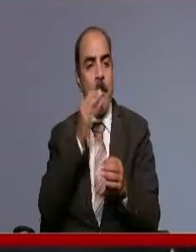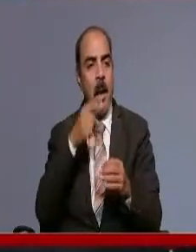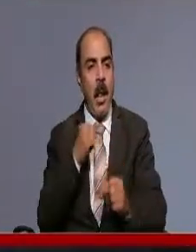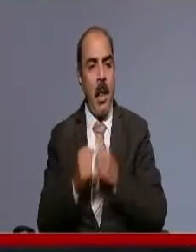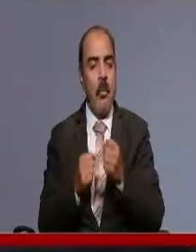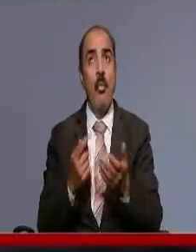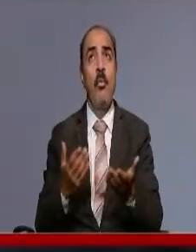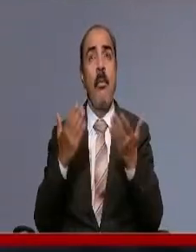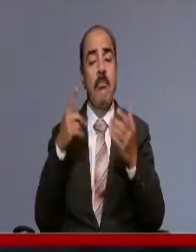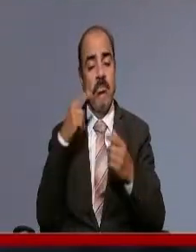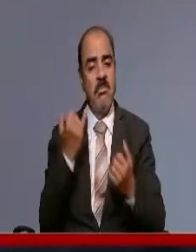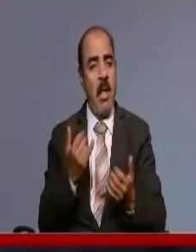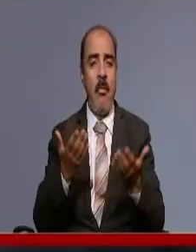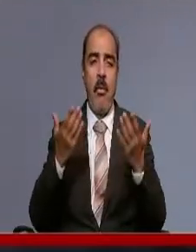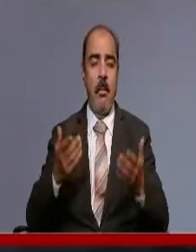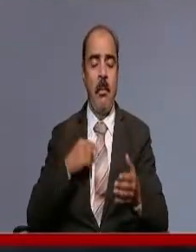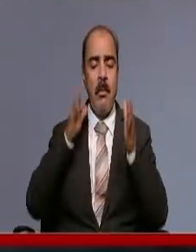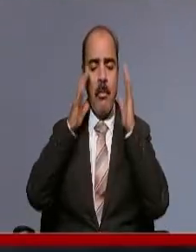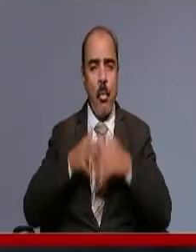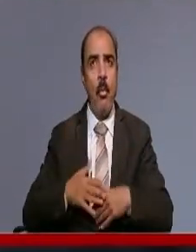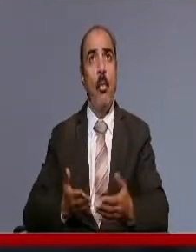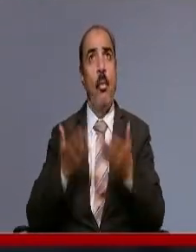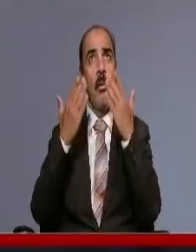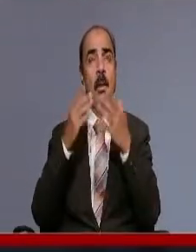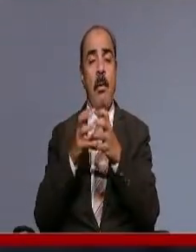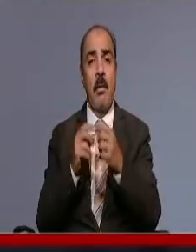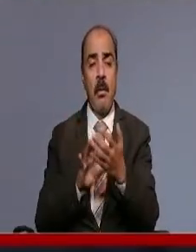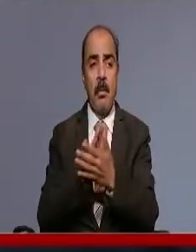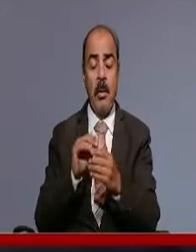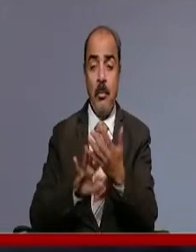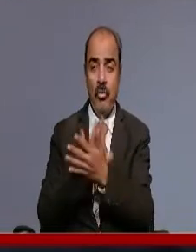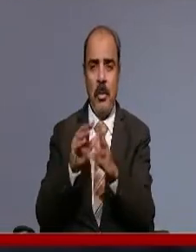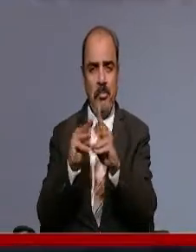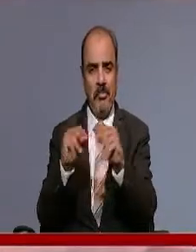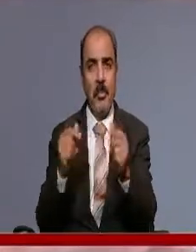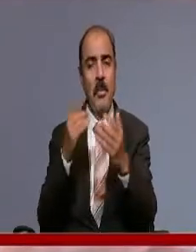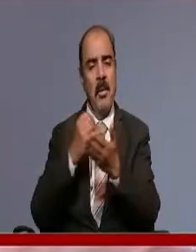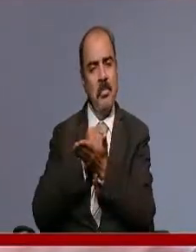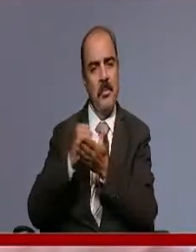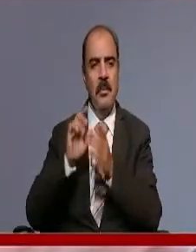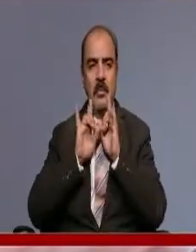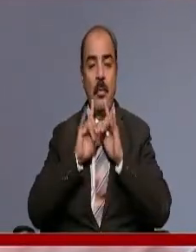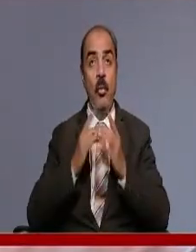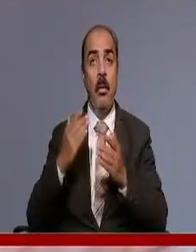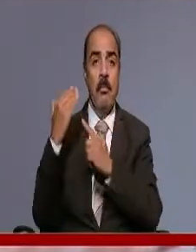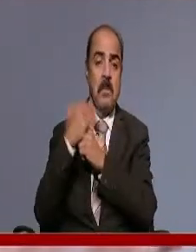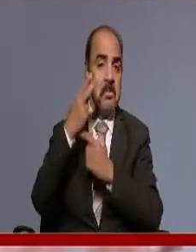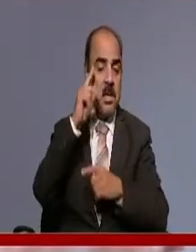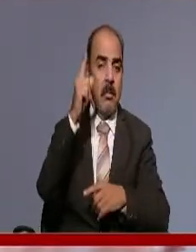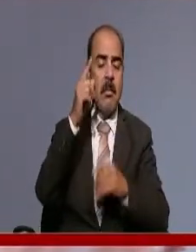رب، بصلي كده وبرجع لله وبدعي، لو جاتني مشكلة ربنا بيبعدها عني. استعين بالله،